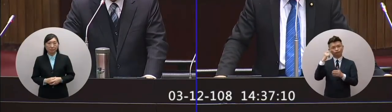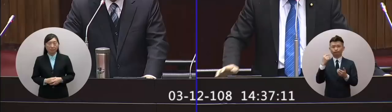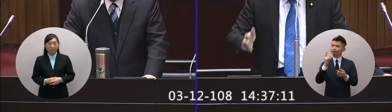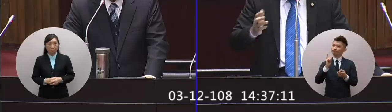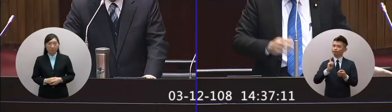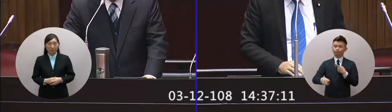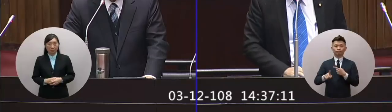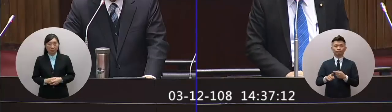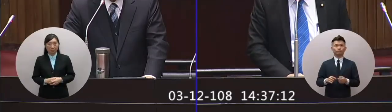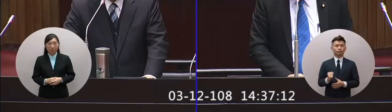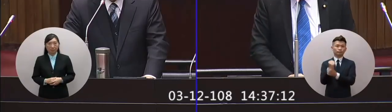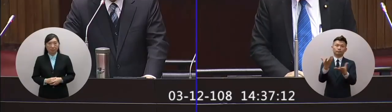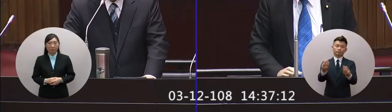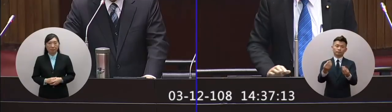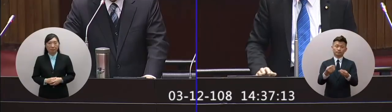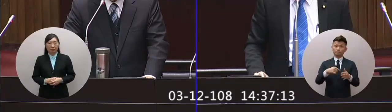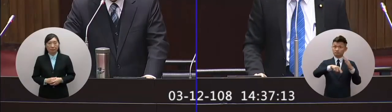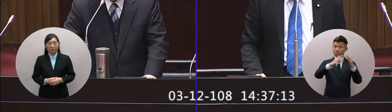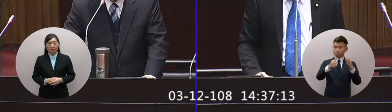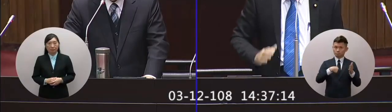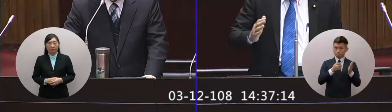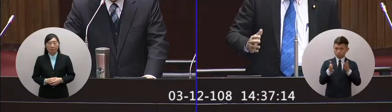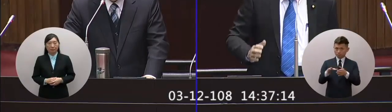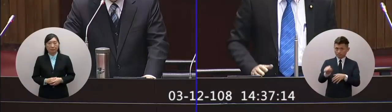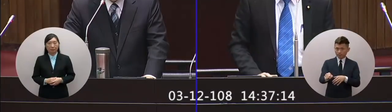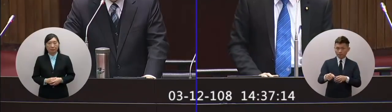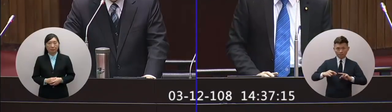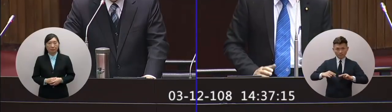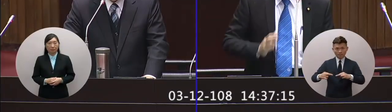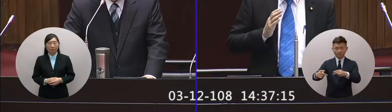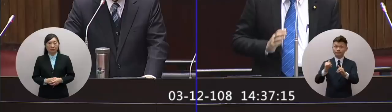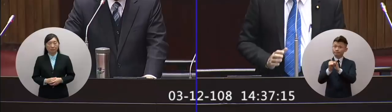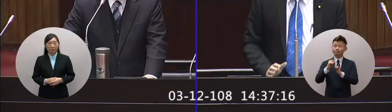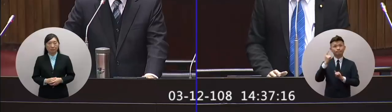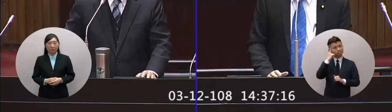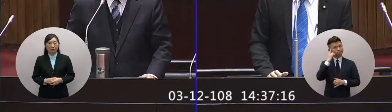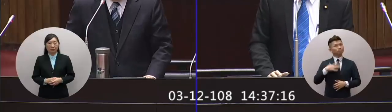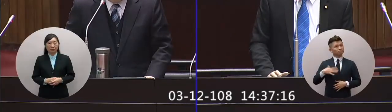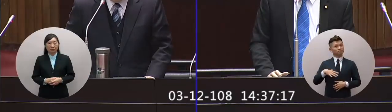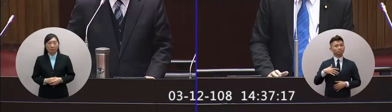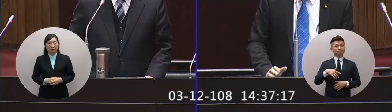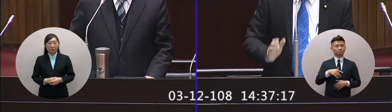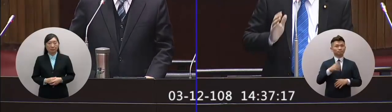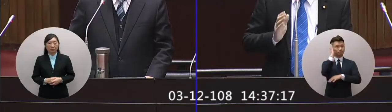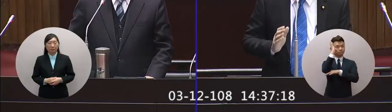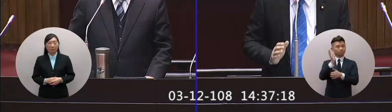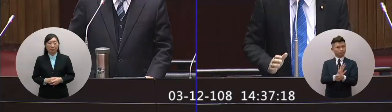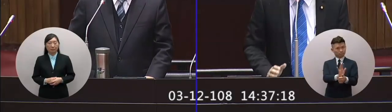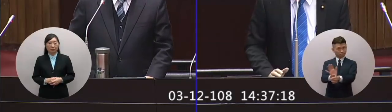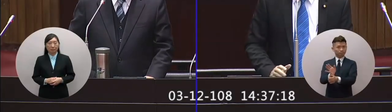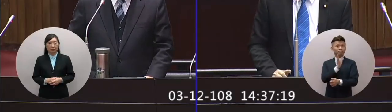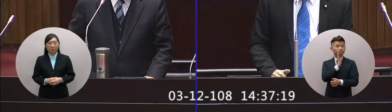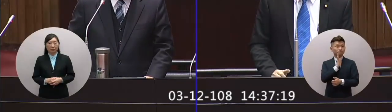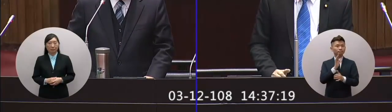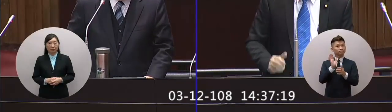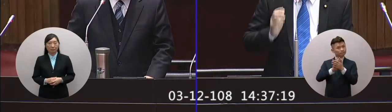所以我在想啊，院长现在朝这样去解决问题，我相信啊，慢慢的百姓会知道说，我们还是站在人民的这一边，我们站在